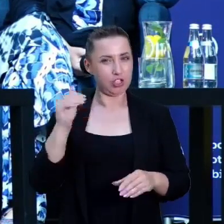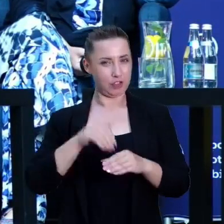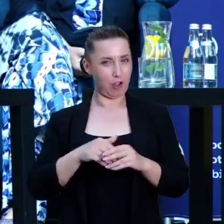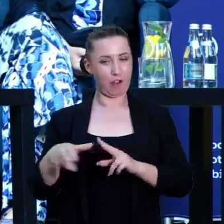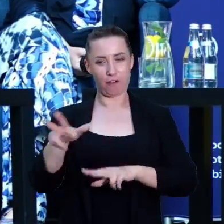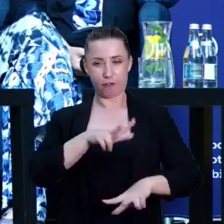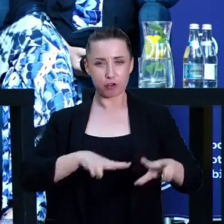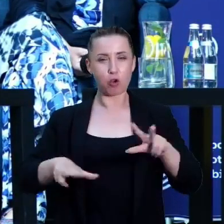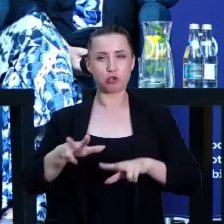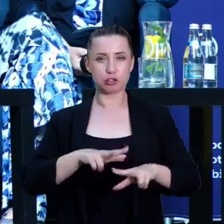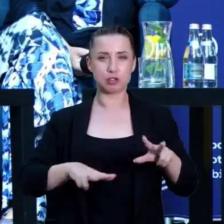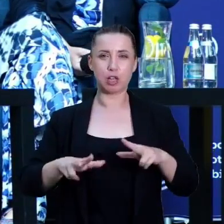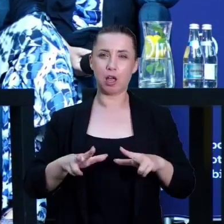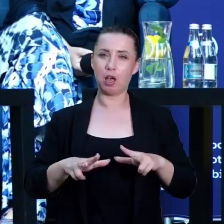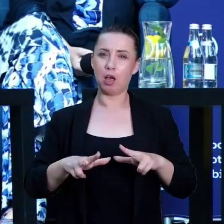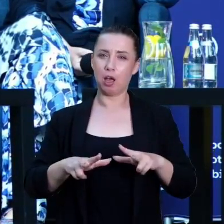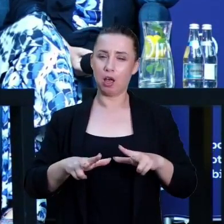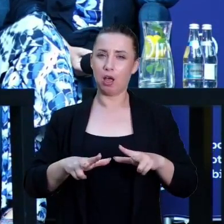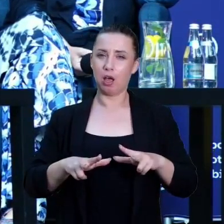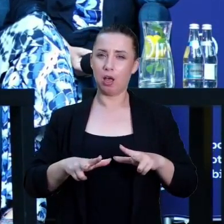której zawsze